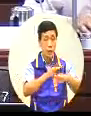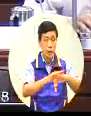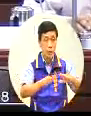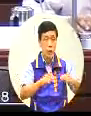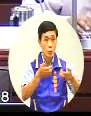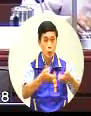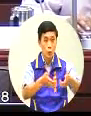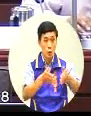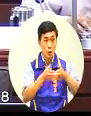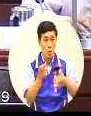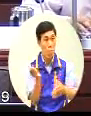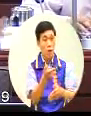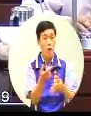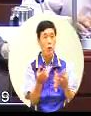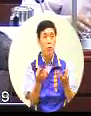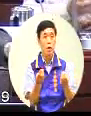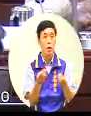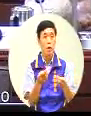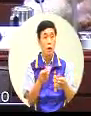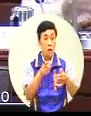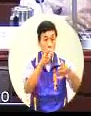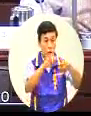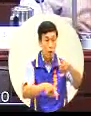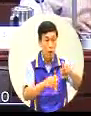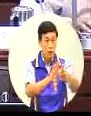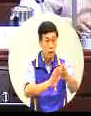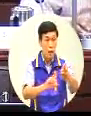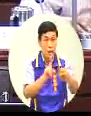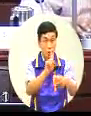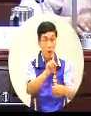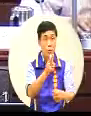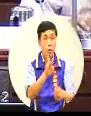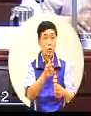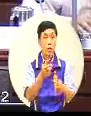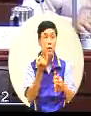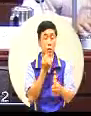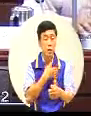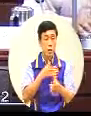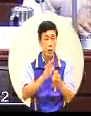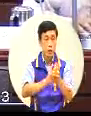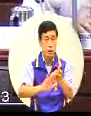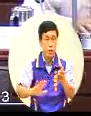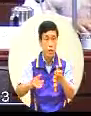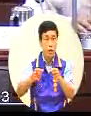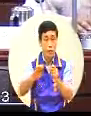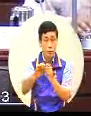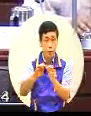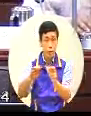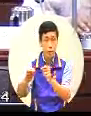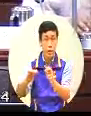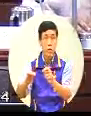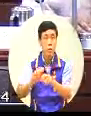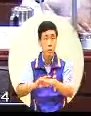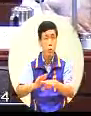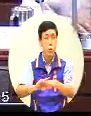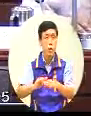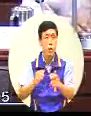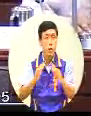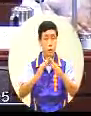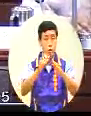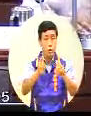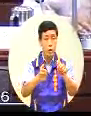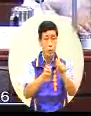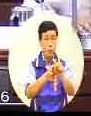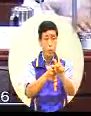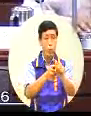你影响到个人，会影响到我想我们四周大家都有关。我请吴市长真简短跟